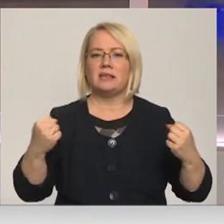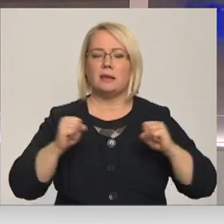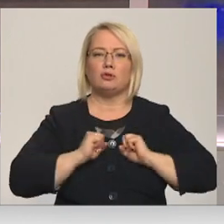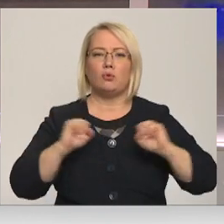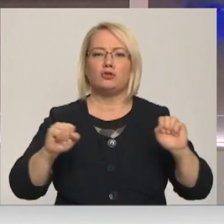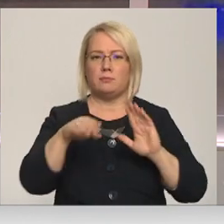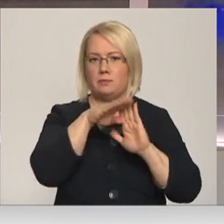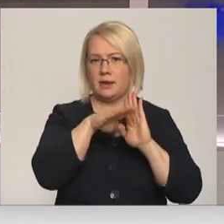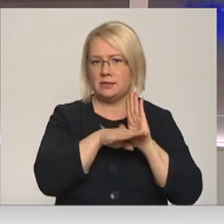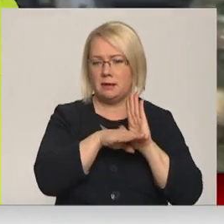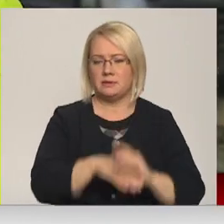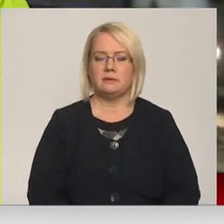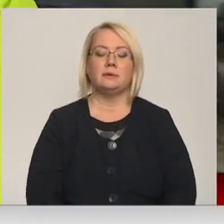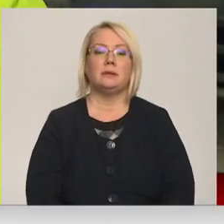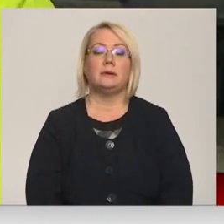drošības prasības.